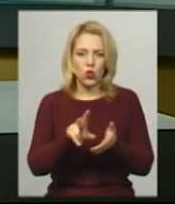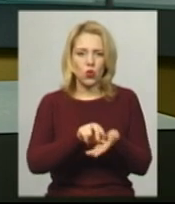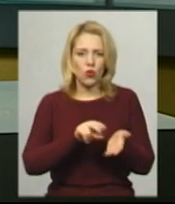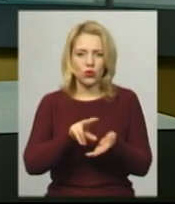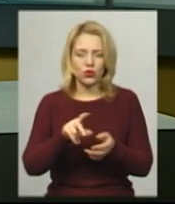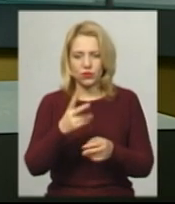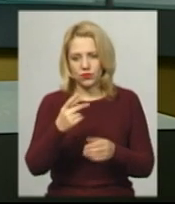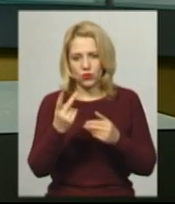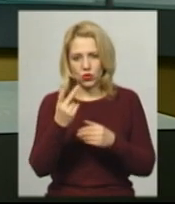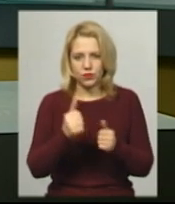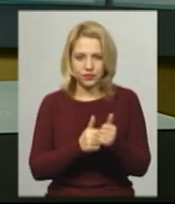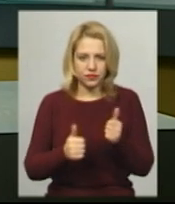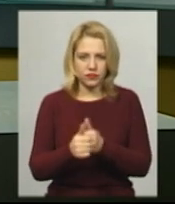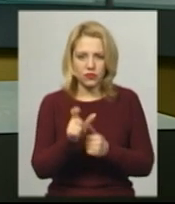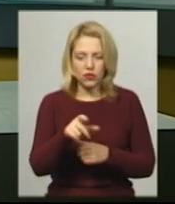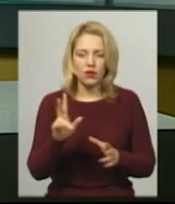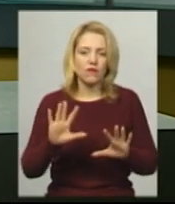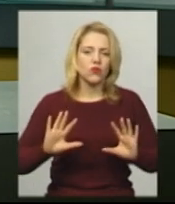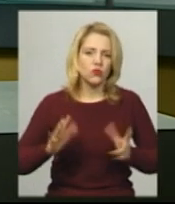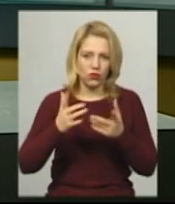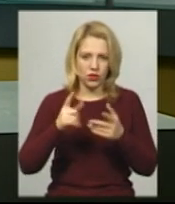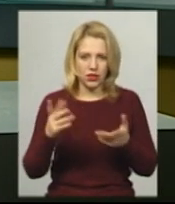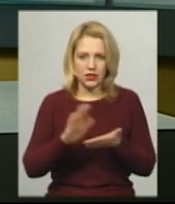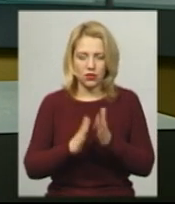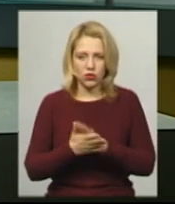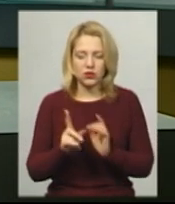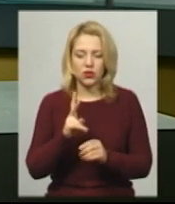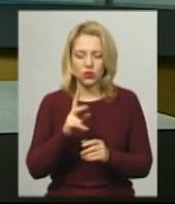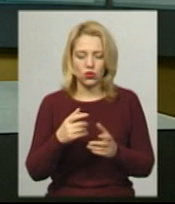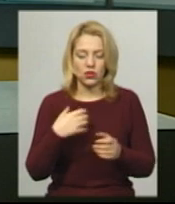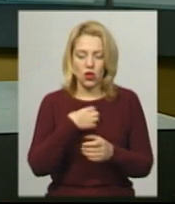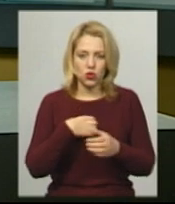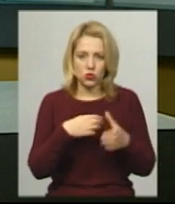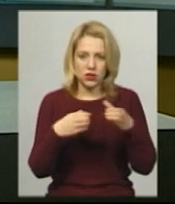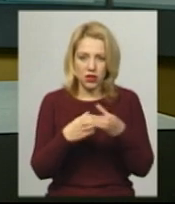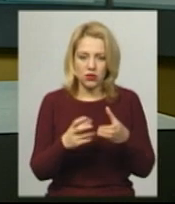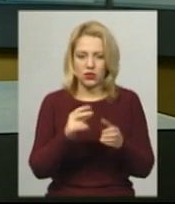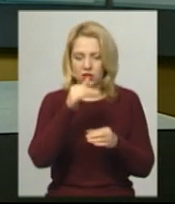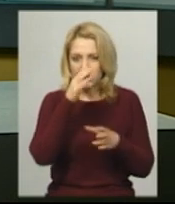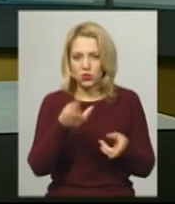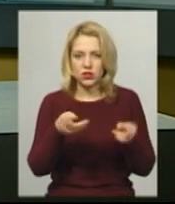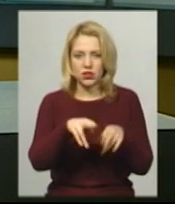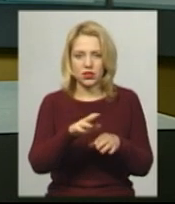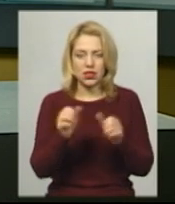відправки експедиції трапиться непередбачувана ситуація і хтось з основного складу не зможе залишитись на зимівлю.